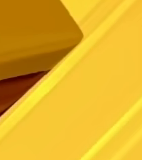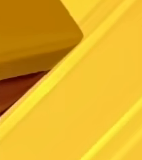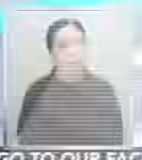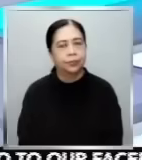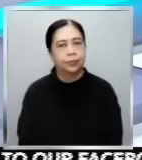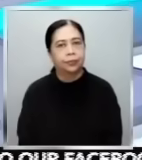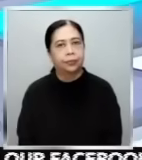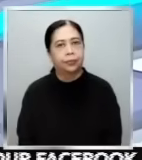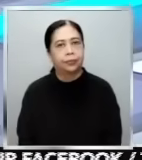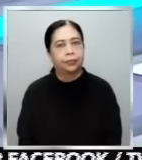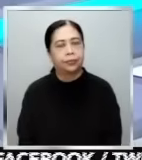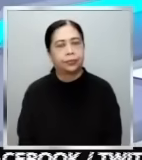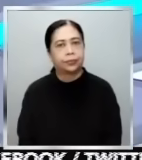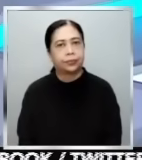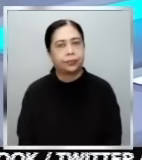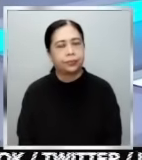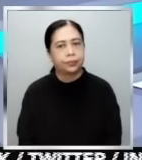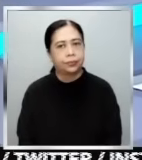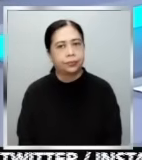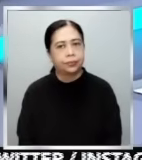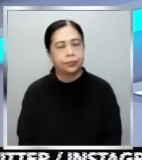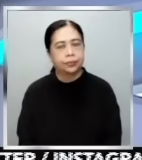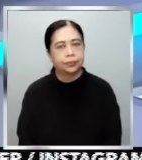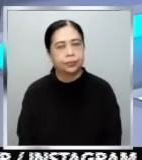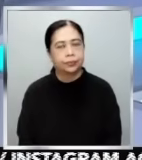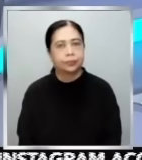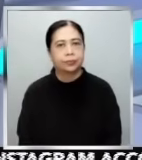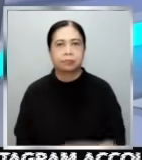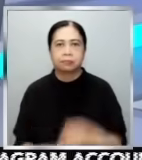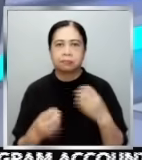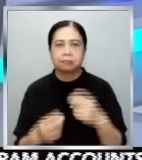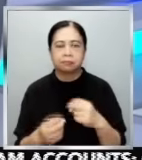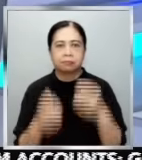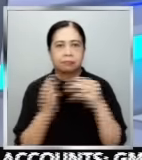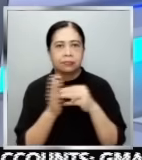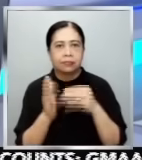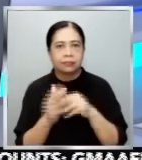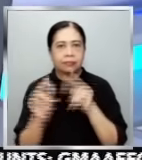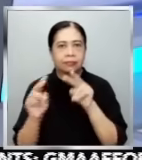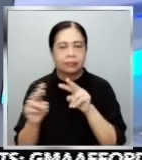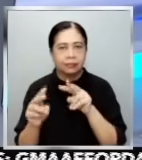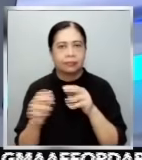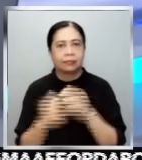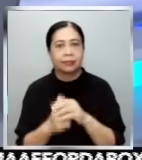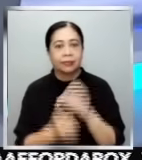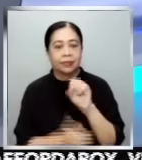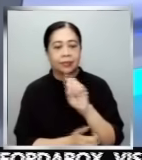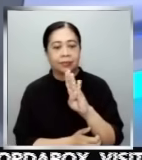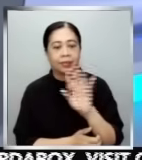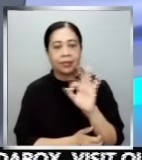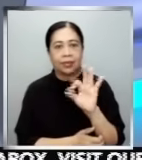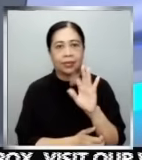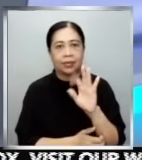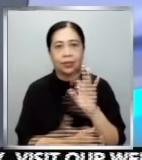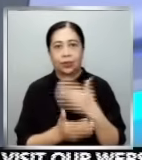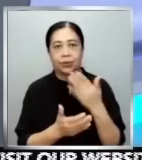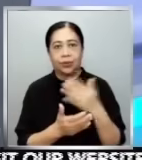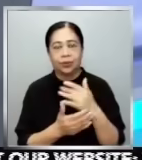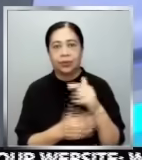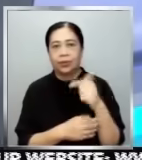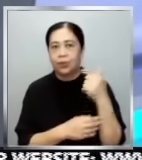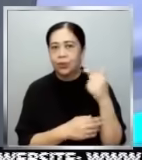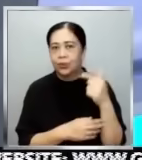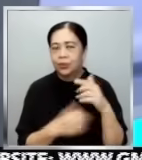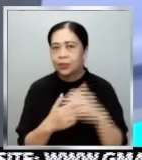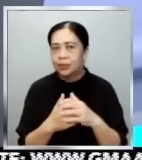Oras um kaninang milyong view sa YouTube ang remix version ng sb1 sa kantang Golden hour ni Jake ang